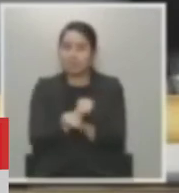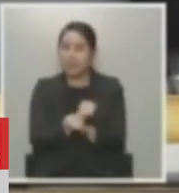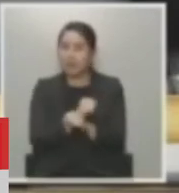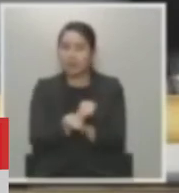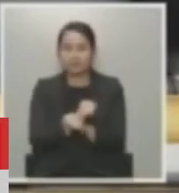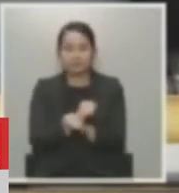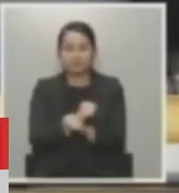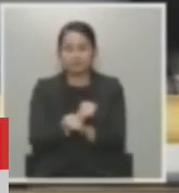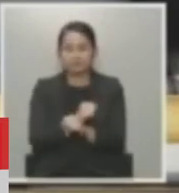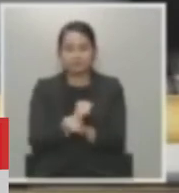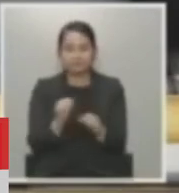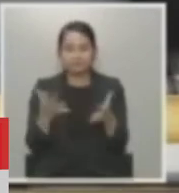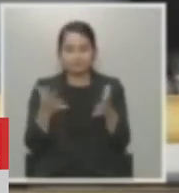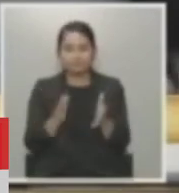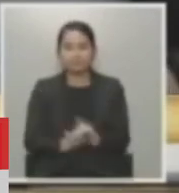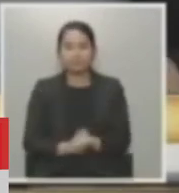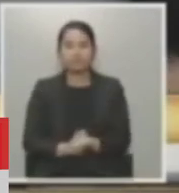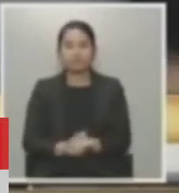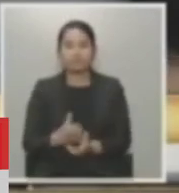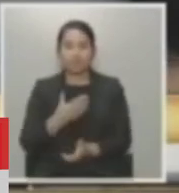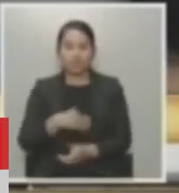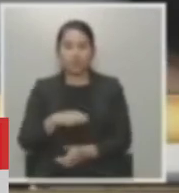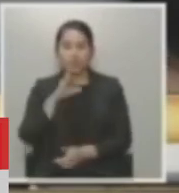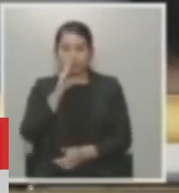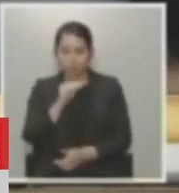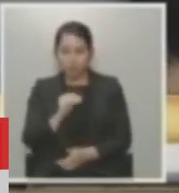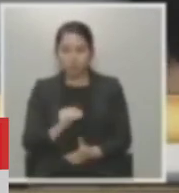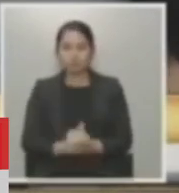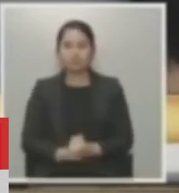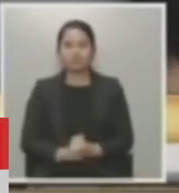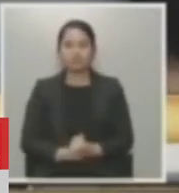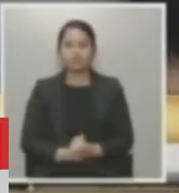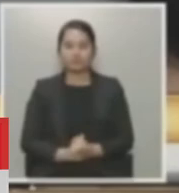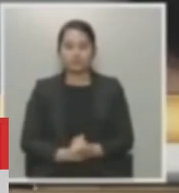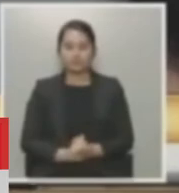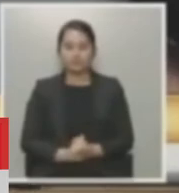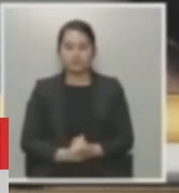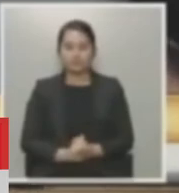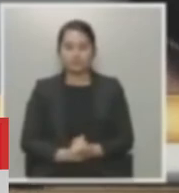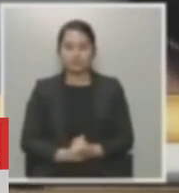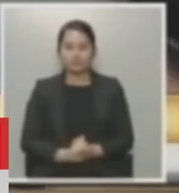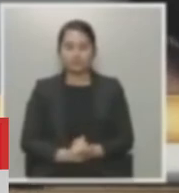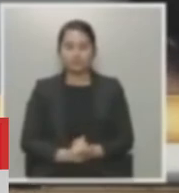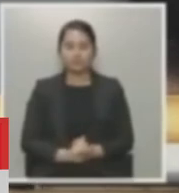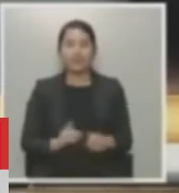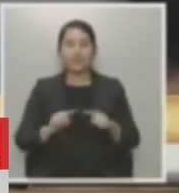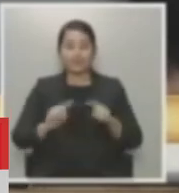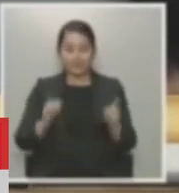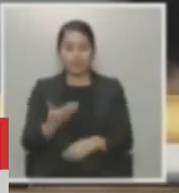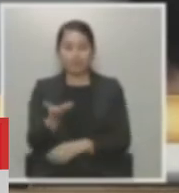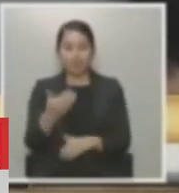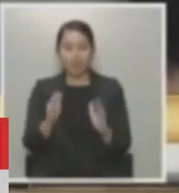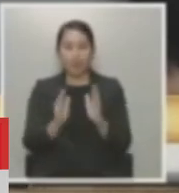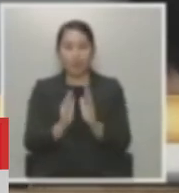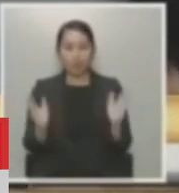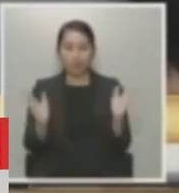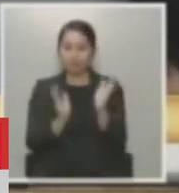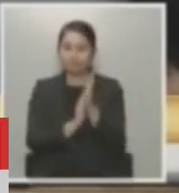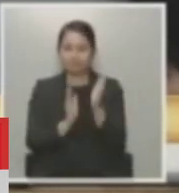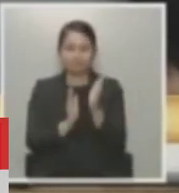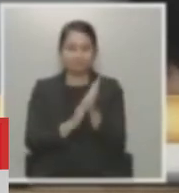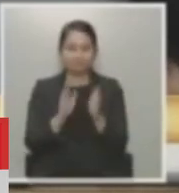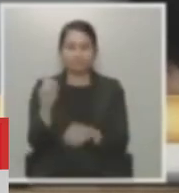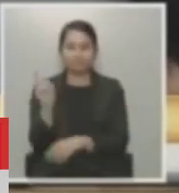เลยนะคะดิฉันก็ต้องขออนุญาตตำหนิไว้ตรงนี้ด้วยค่ะแต่อย่างหนึ่งที่ฉันต้องขอบคุณนะคะต้องขอชื่นชมก็